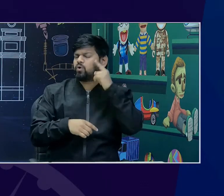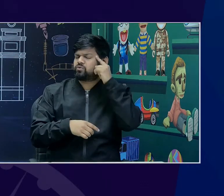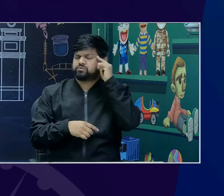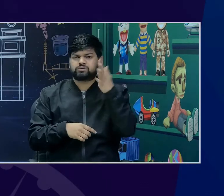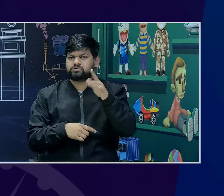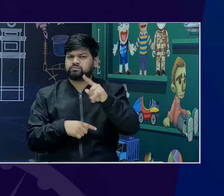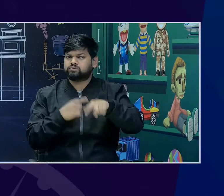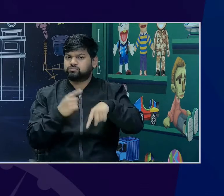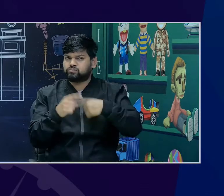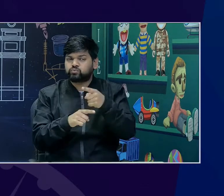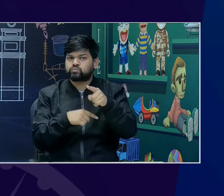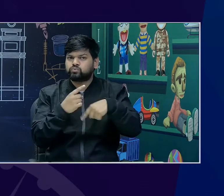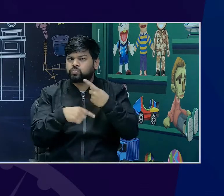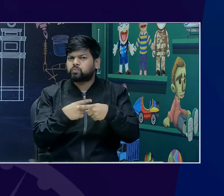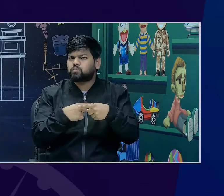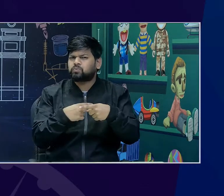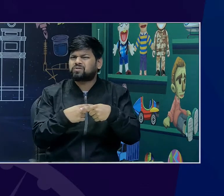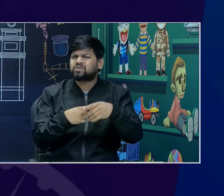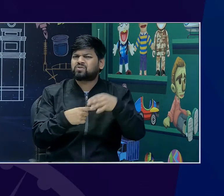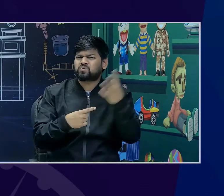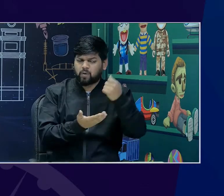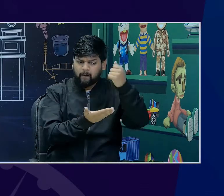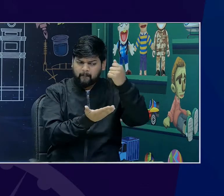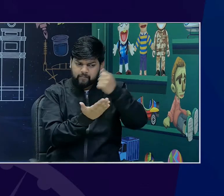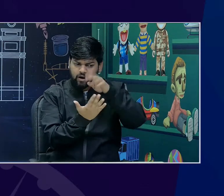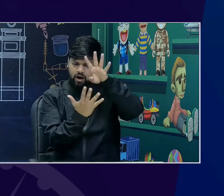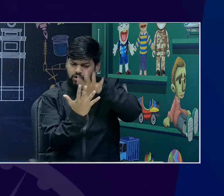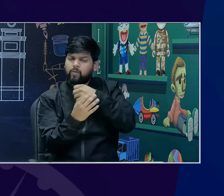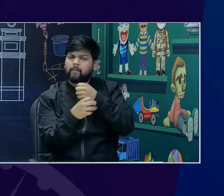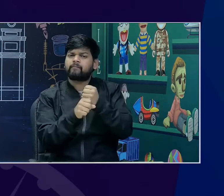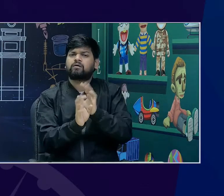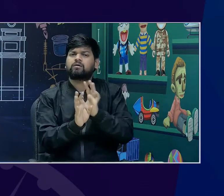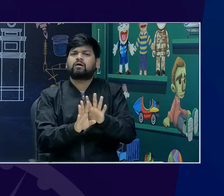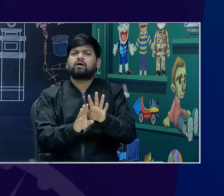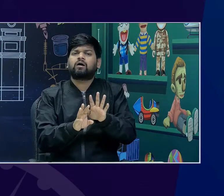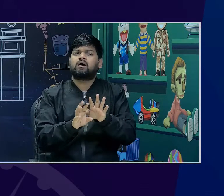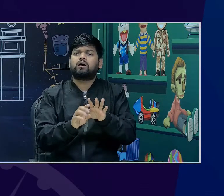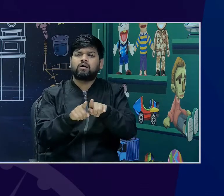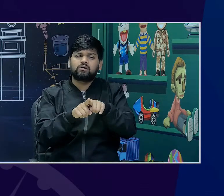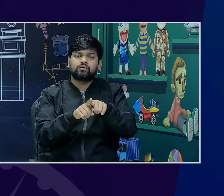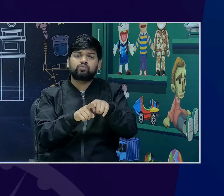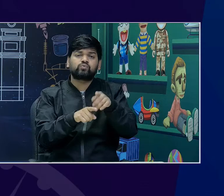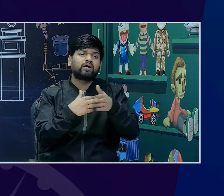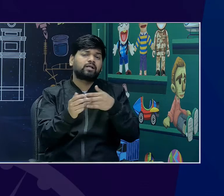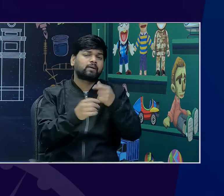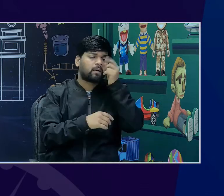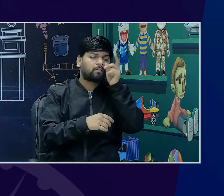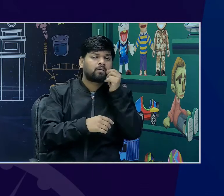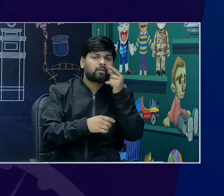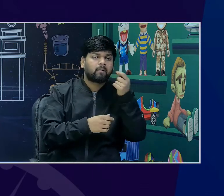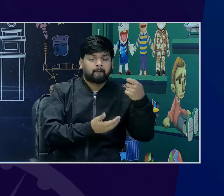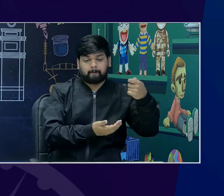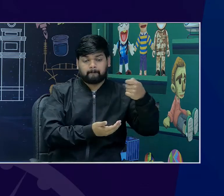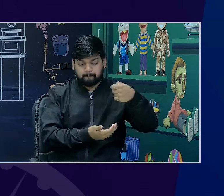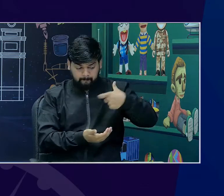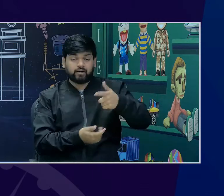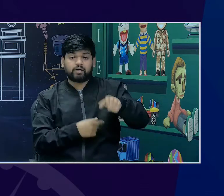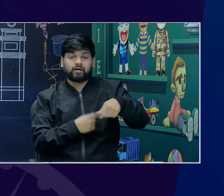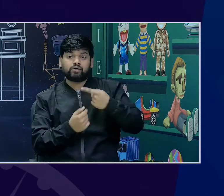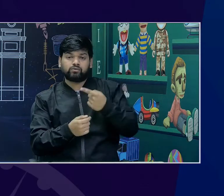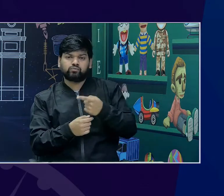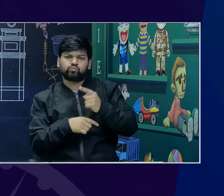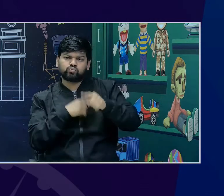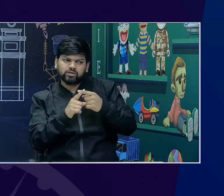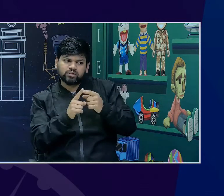है, आप डिसाइड करते हैं आप कैसे उसको खर्च करेंगे. सो आप बजट एक्चुअली रियल लाइफ में यूज कर ही रहे हैं. सो व्हाट